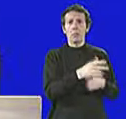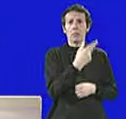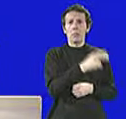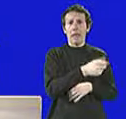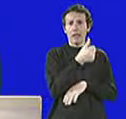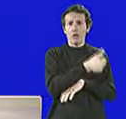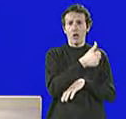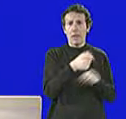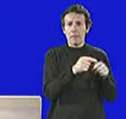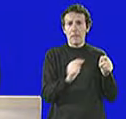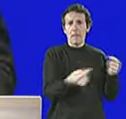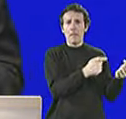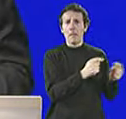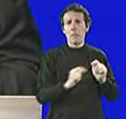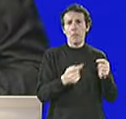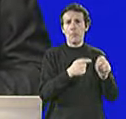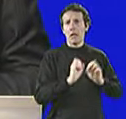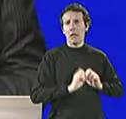eux-mêmes, entre eux.